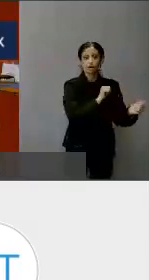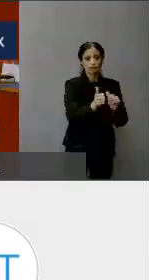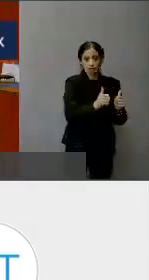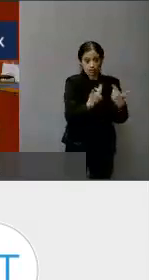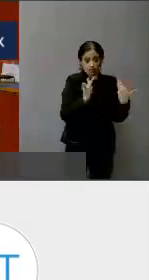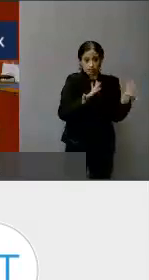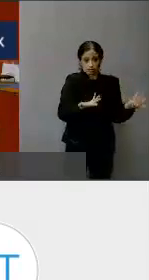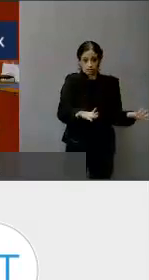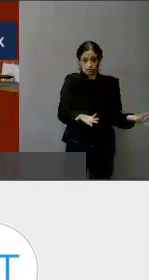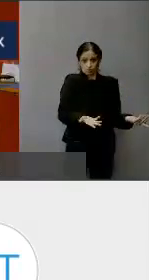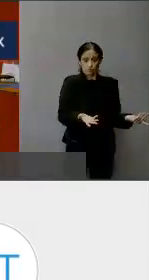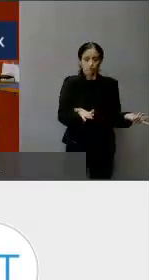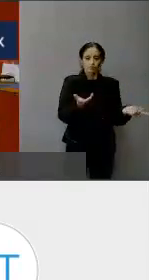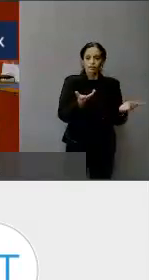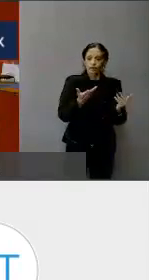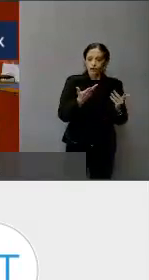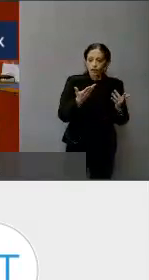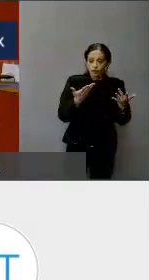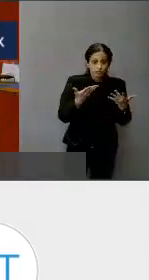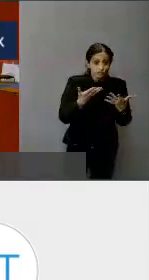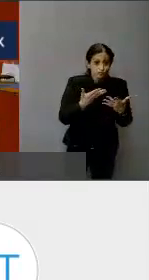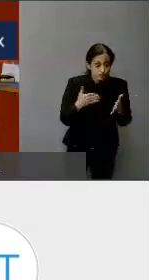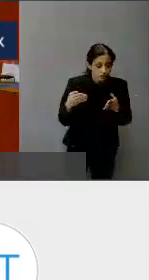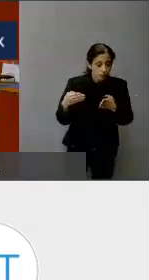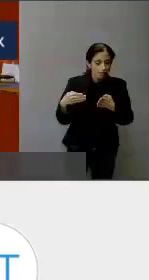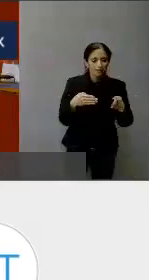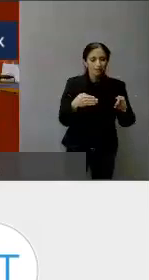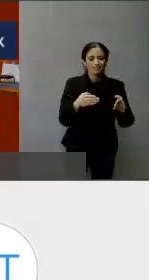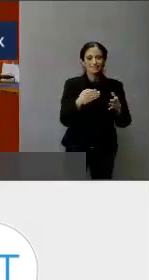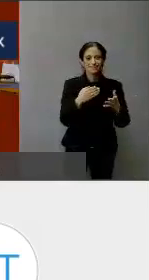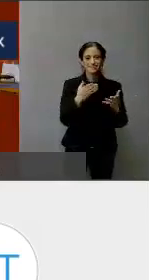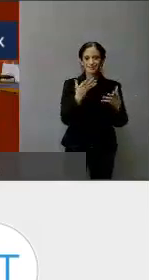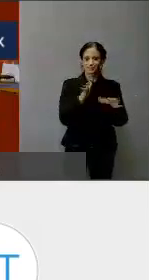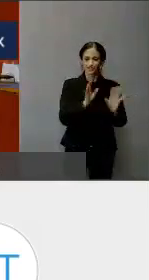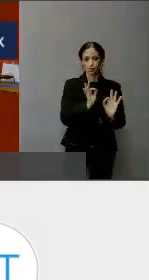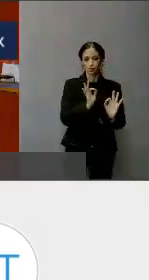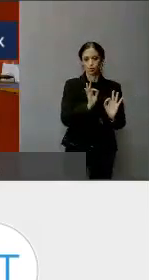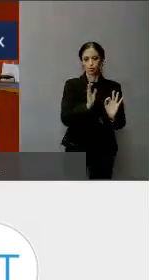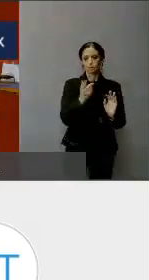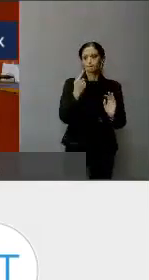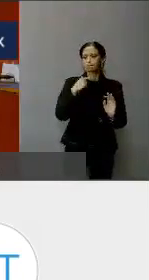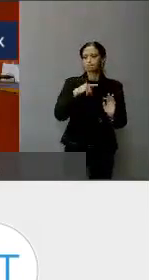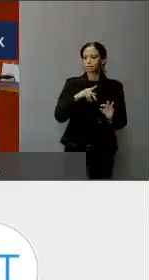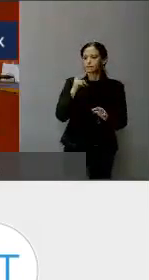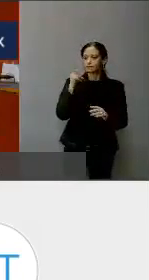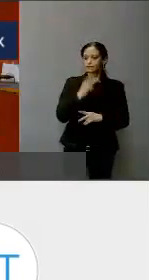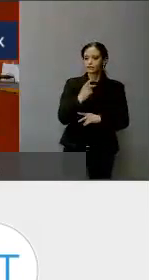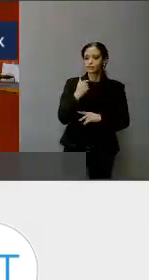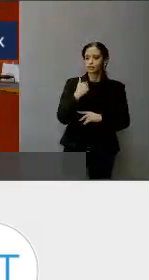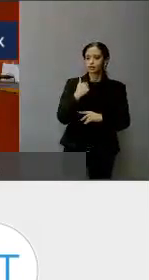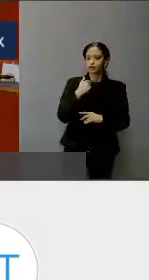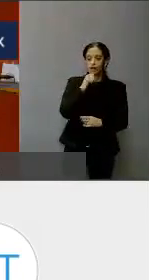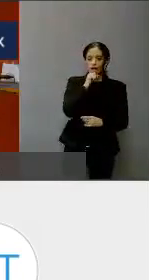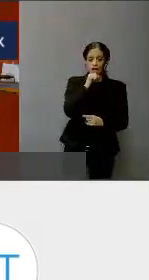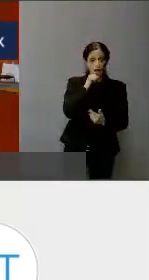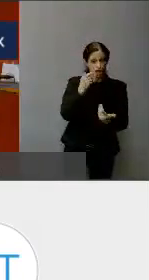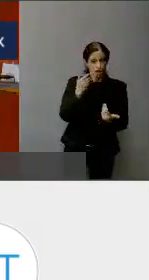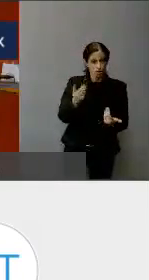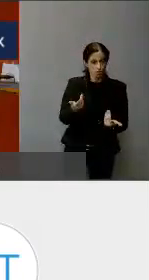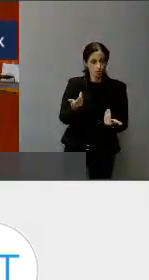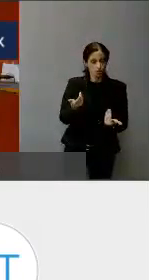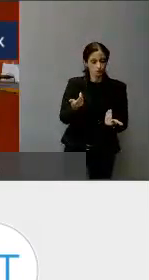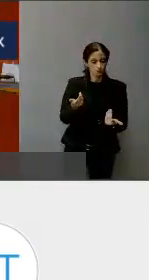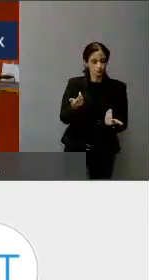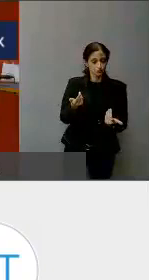e non finisce qui l'iter come dicevo io non ho condiviso e non condiviso e non condivido e posso